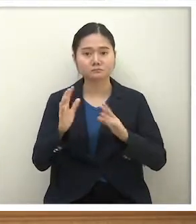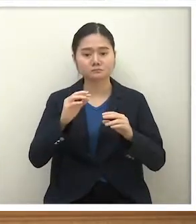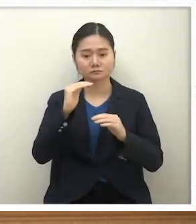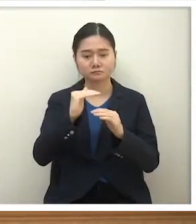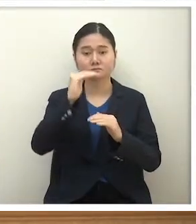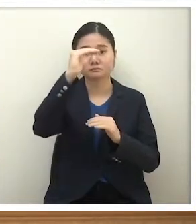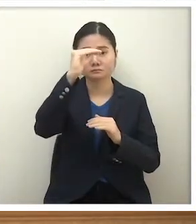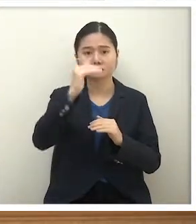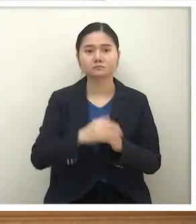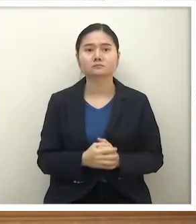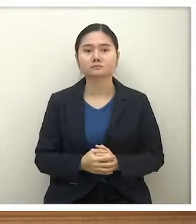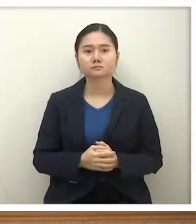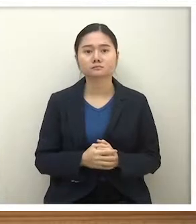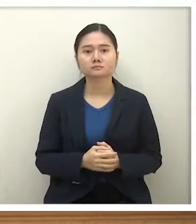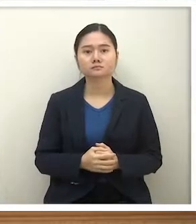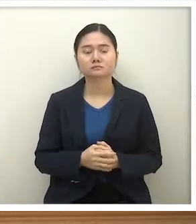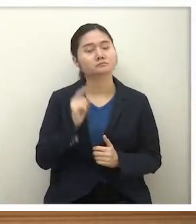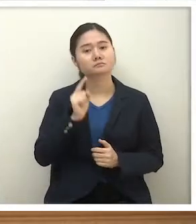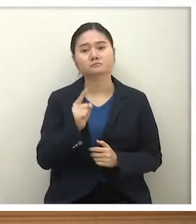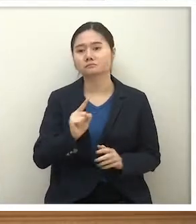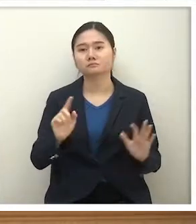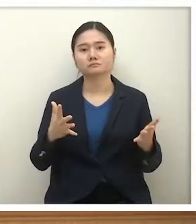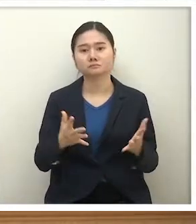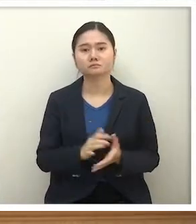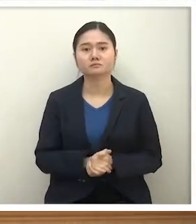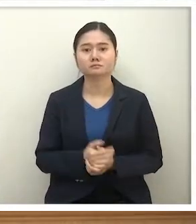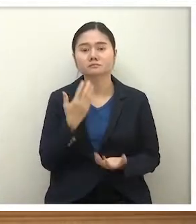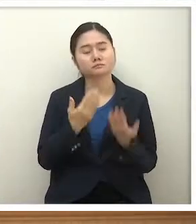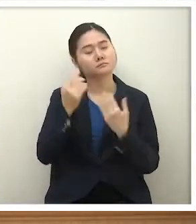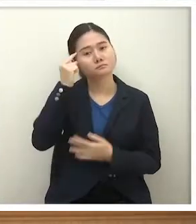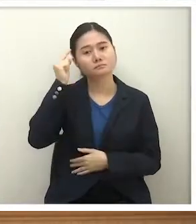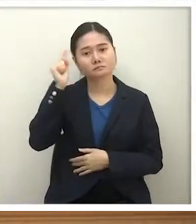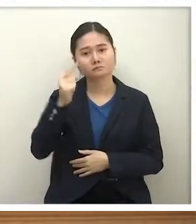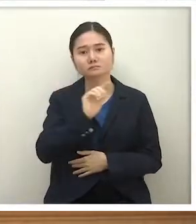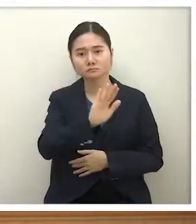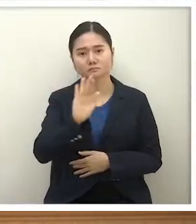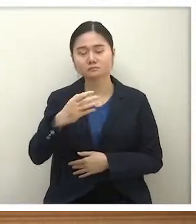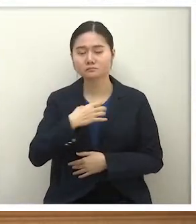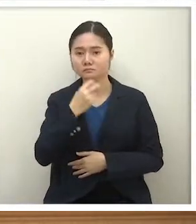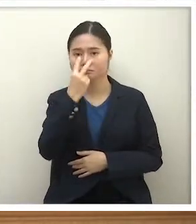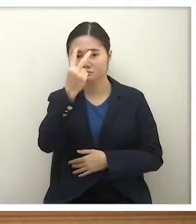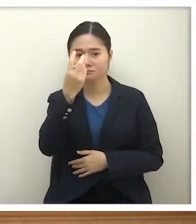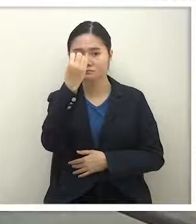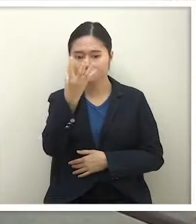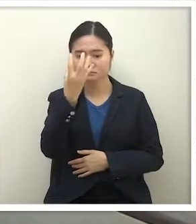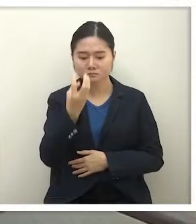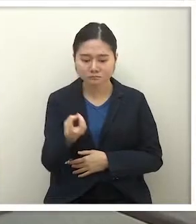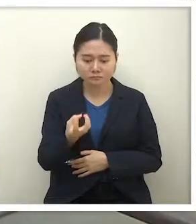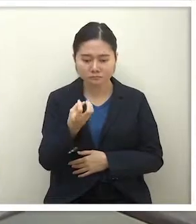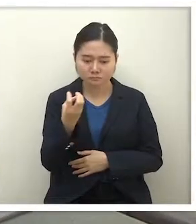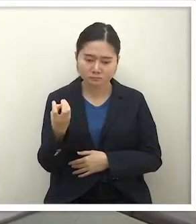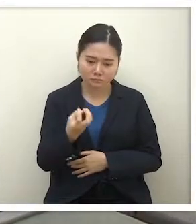ซึ่งมันไม่มีความแน่นอนอยู่ที่ไอเดียเราว่าเราอยากจะโชว์อะไรใช่